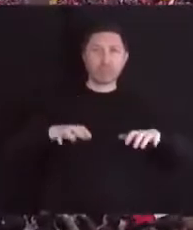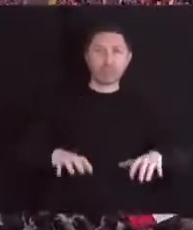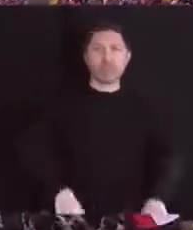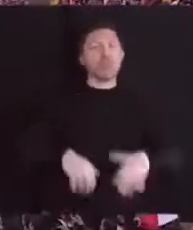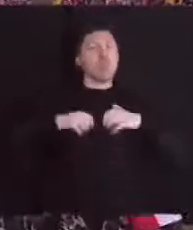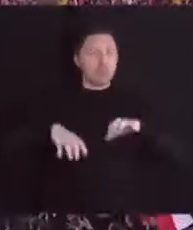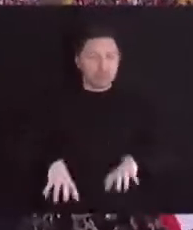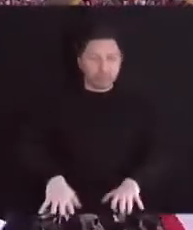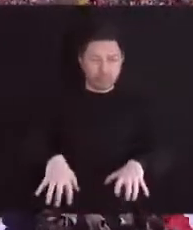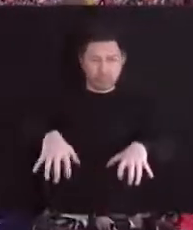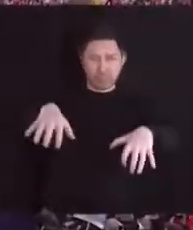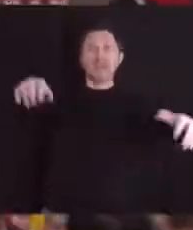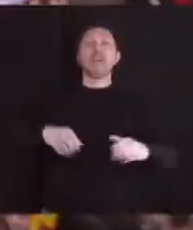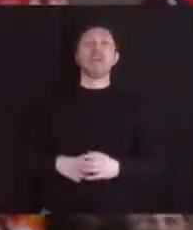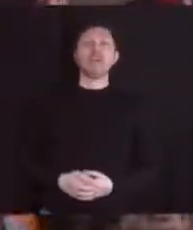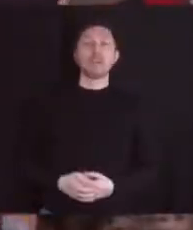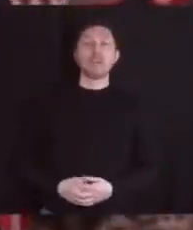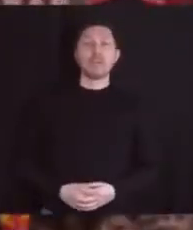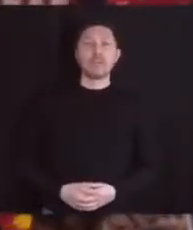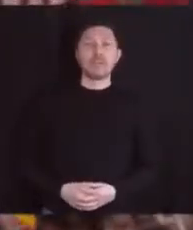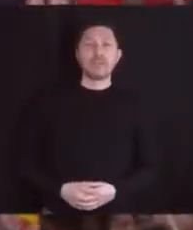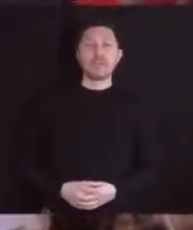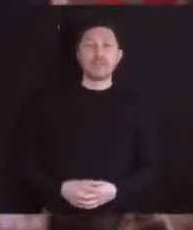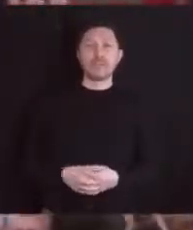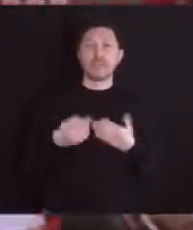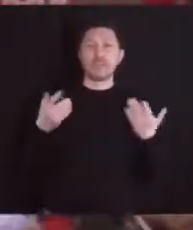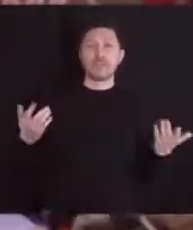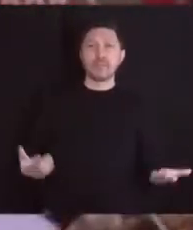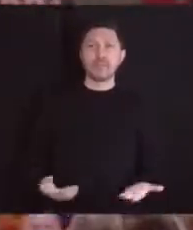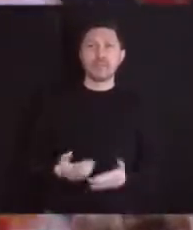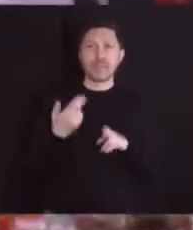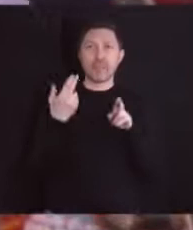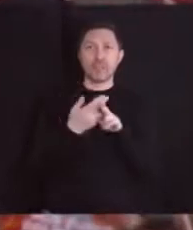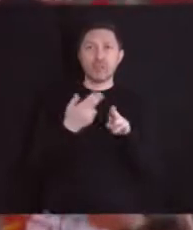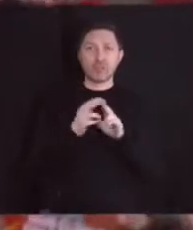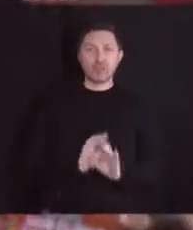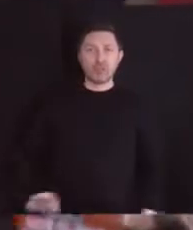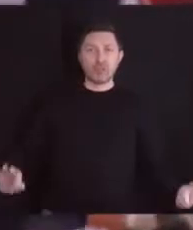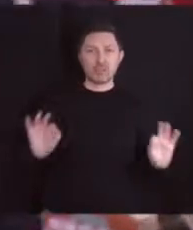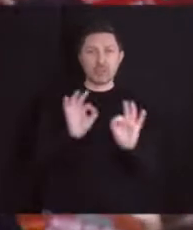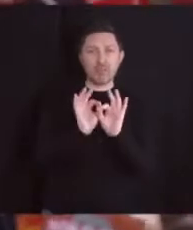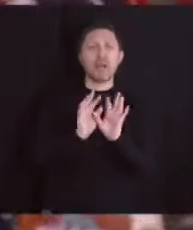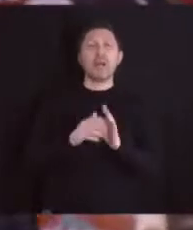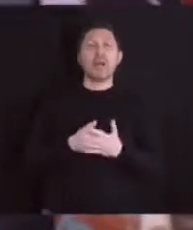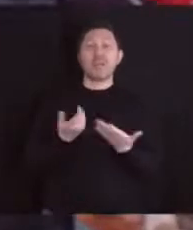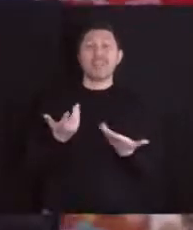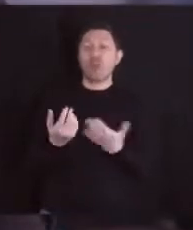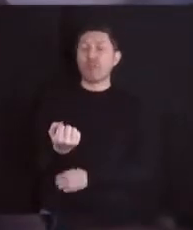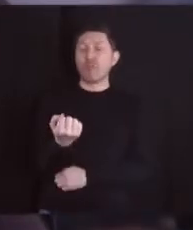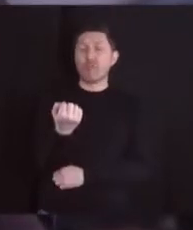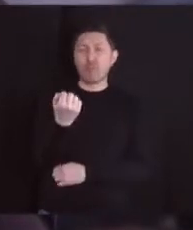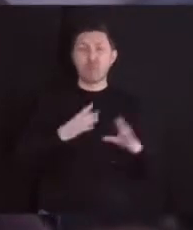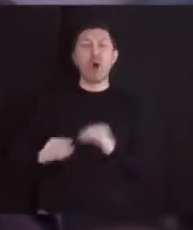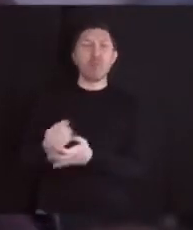Ce son n'a pas de nom, mais il est un signal, celui de la force du peuple quand